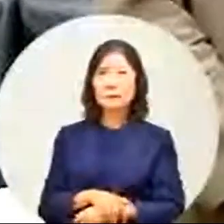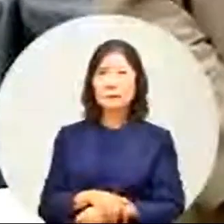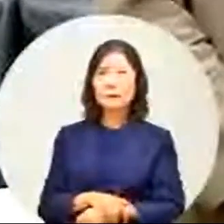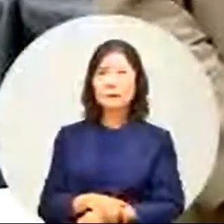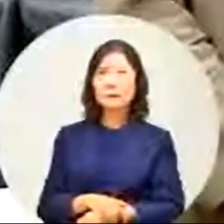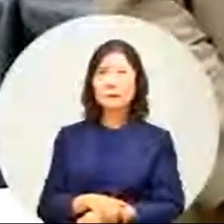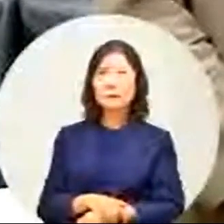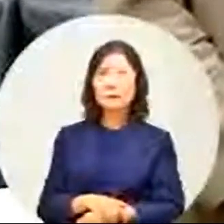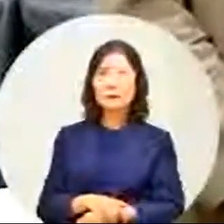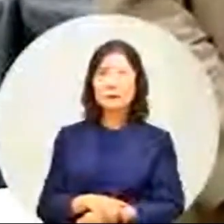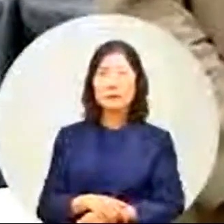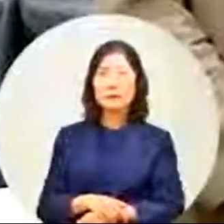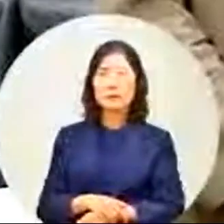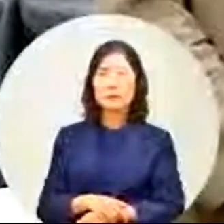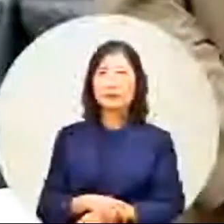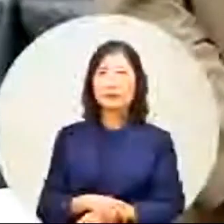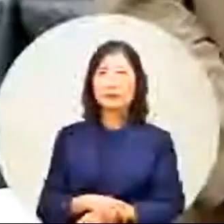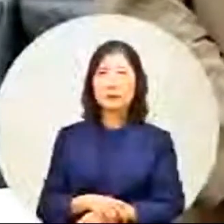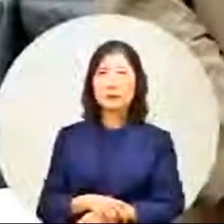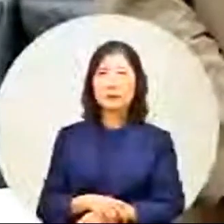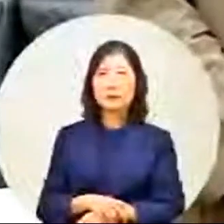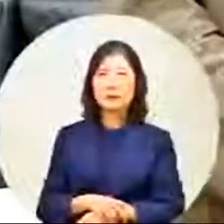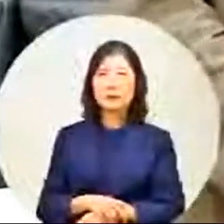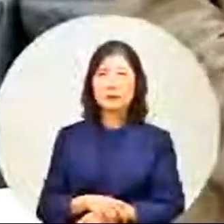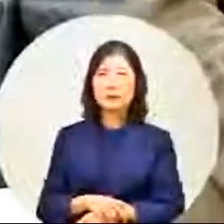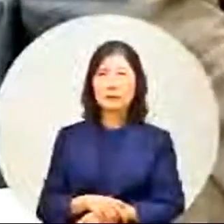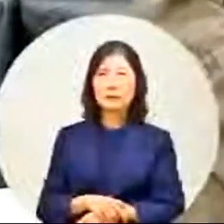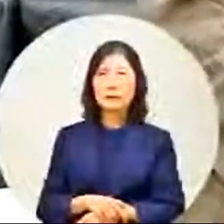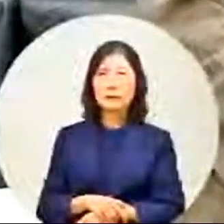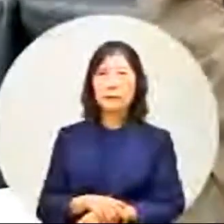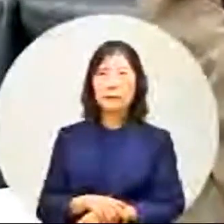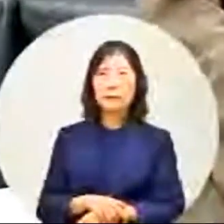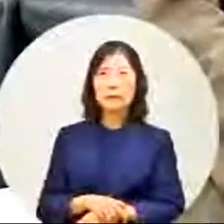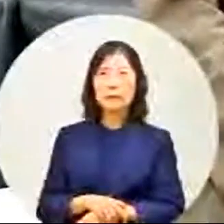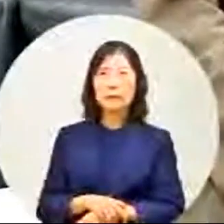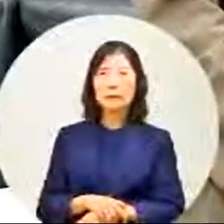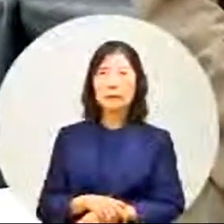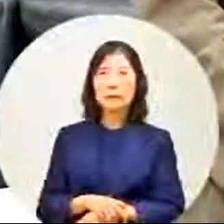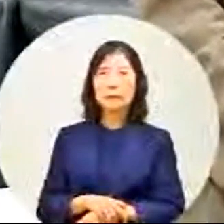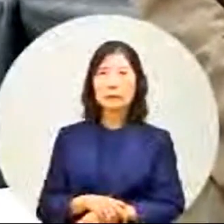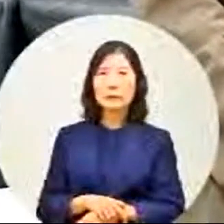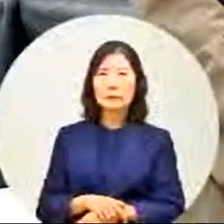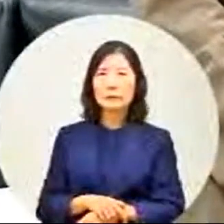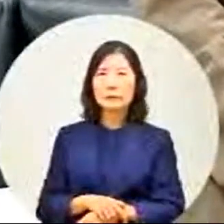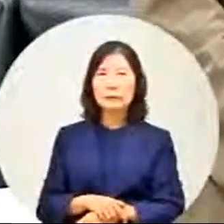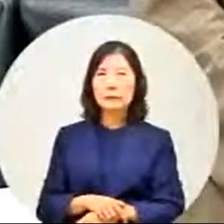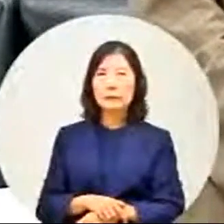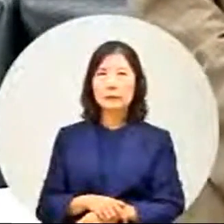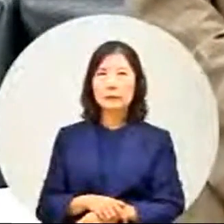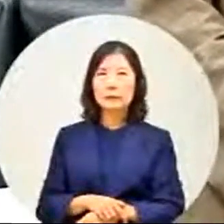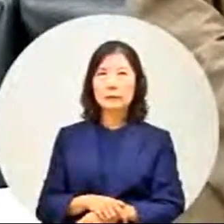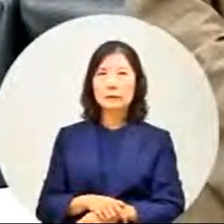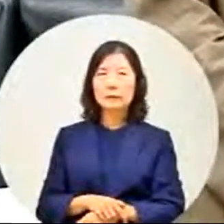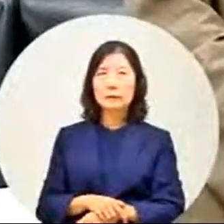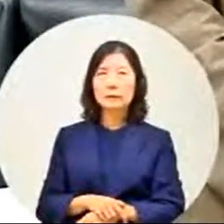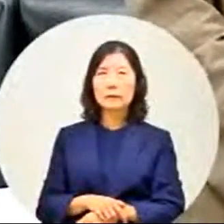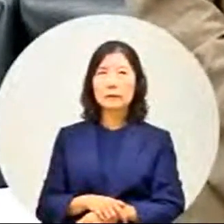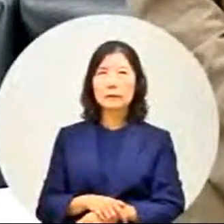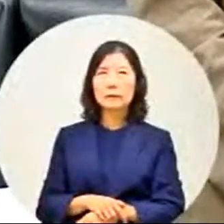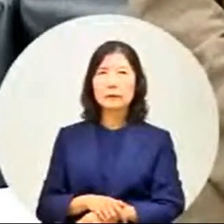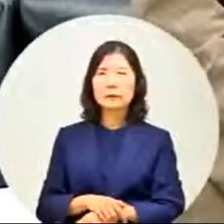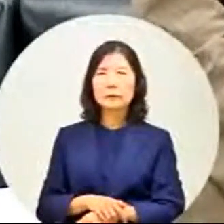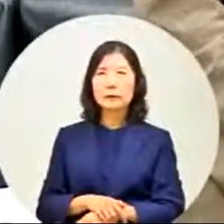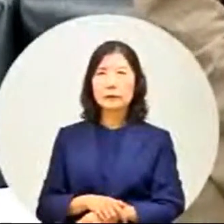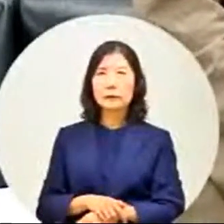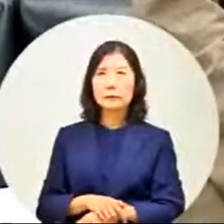直讲他负债事，是为了要选举造势。 我跟你讲哦，如果用选举造势四个字就可以不用说清